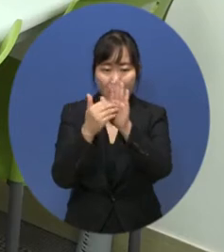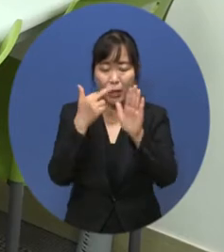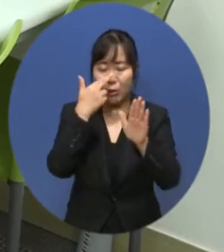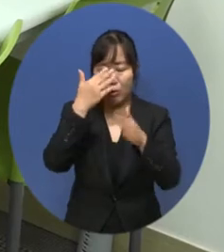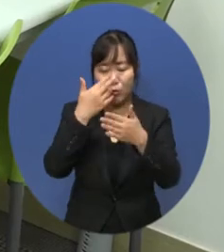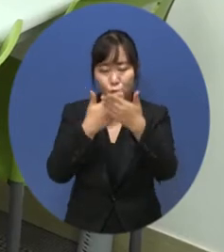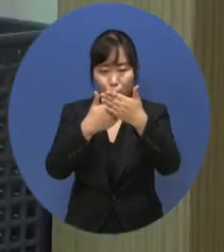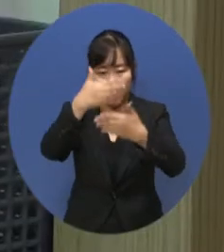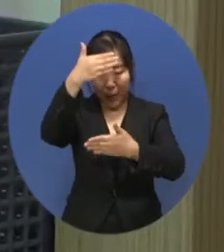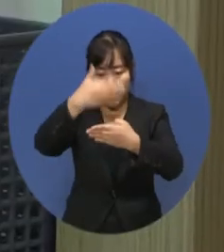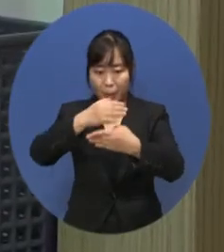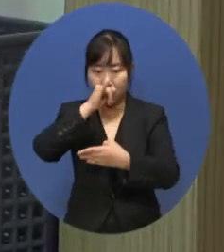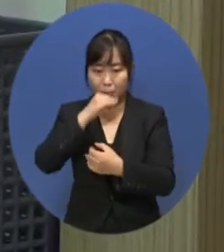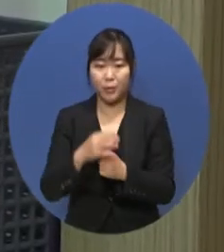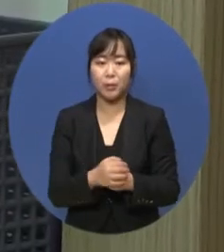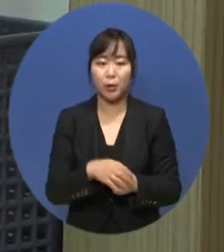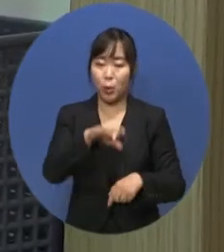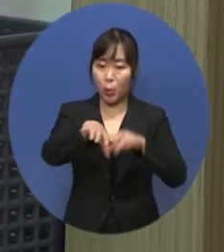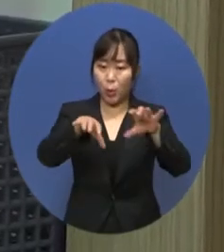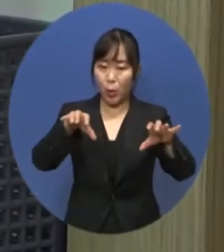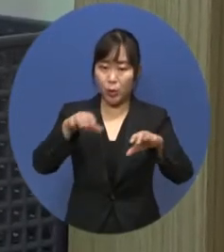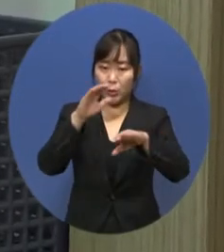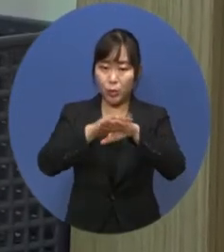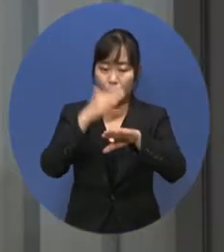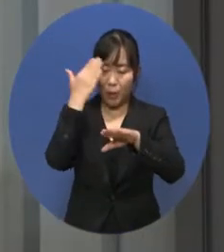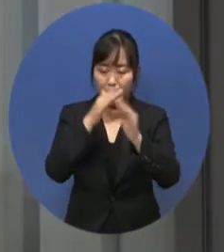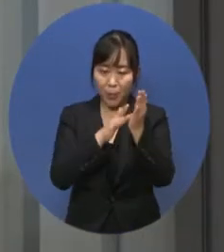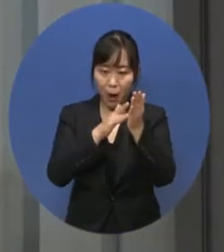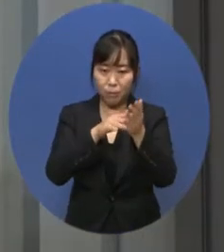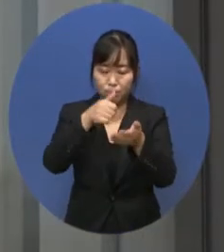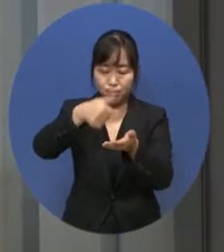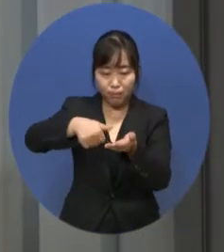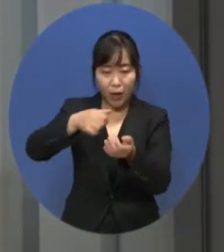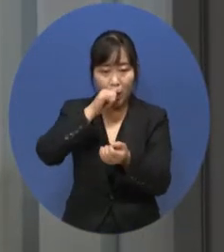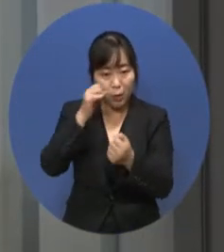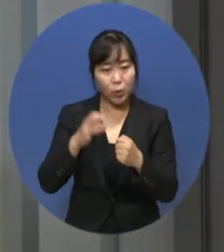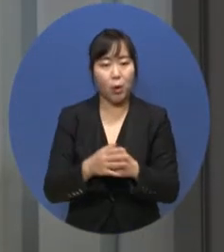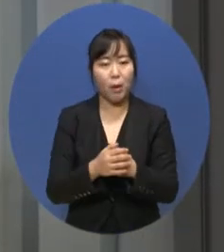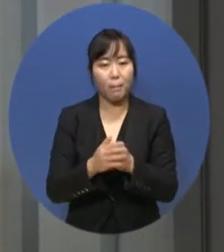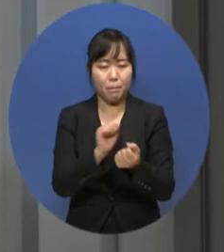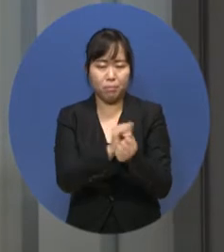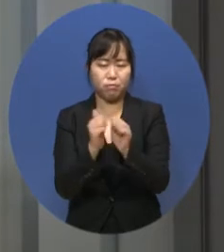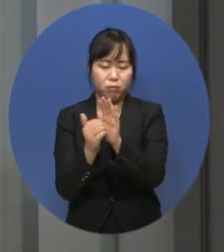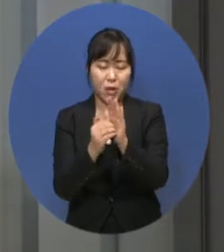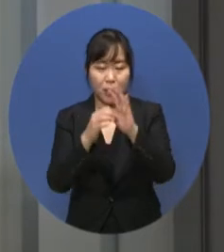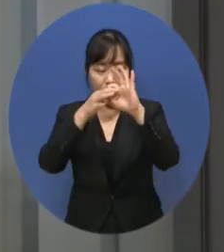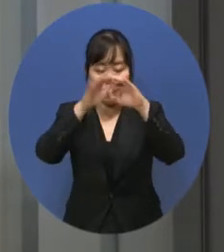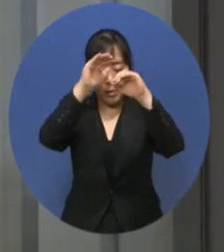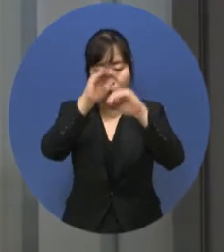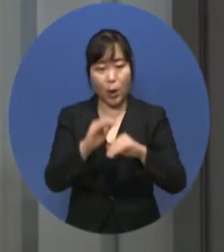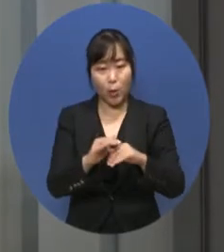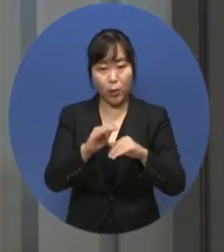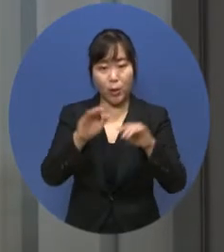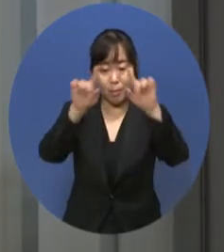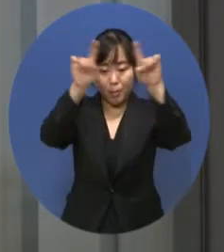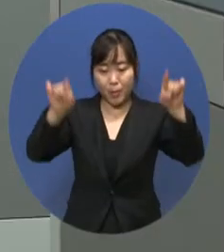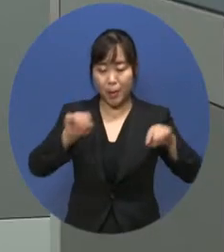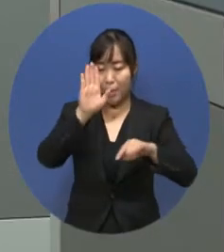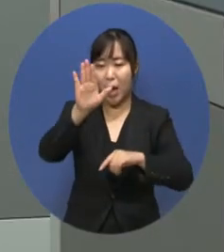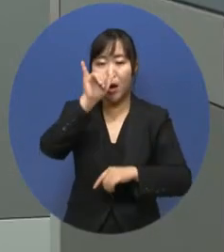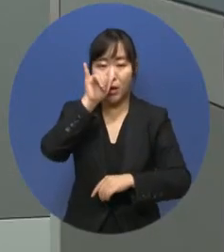설치되어 있습니다. 곳곳에 손소독제와 방역수칙 내용을 담은 게시물이 눈에 띄기도